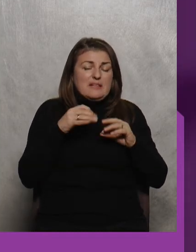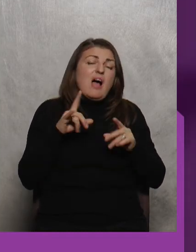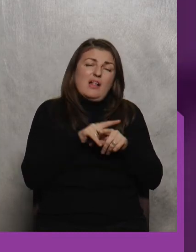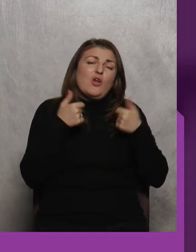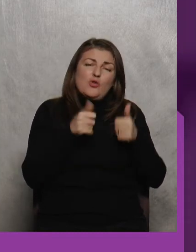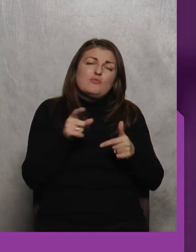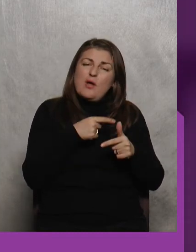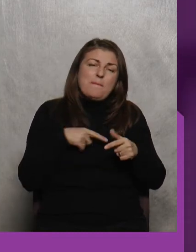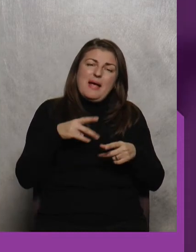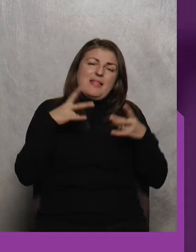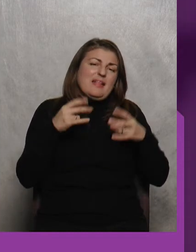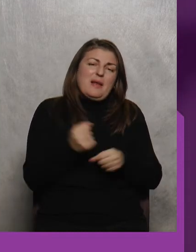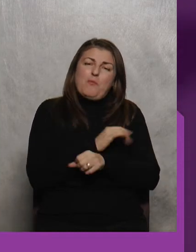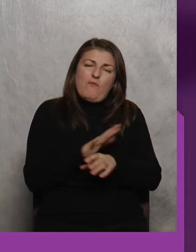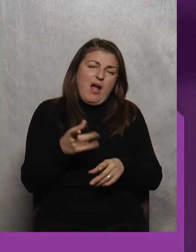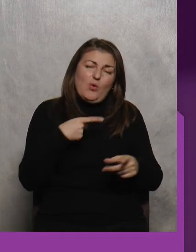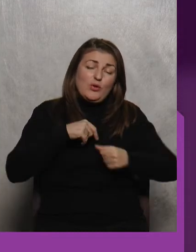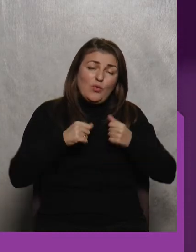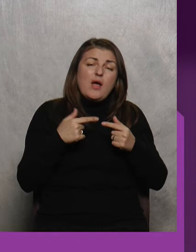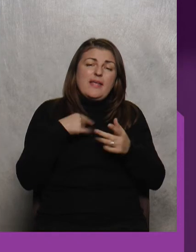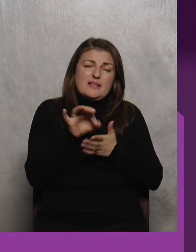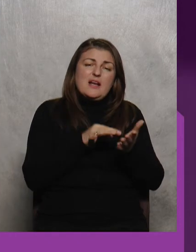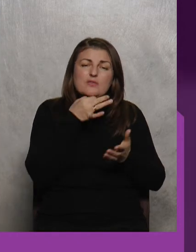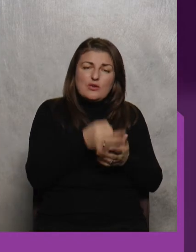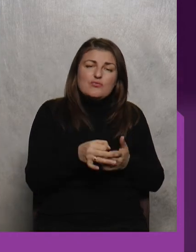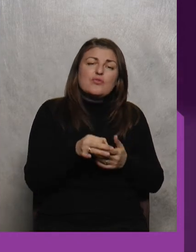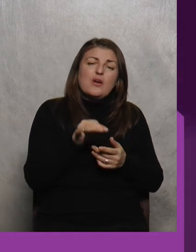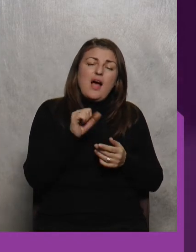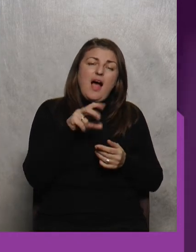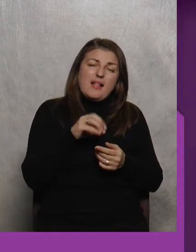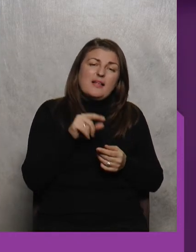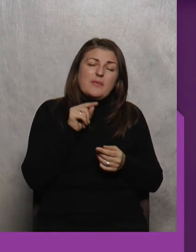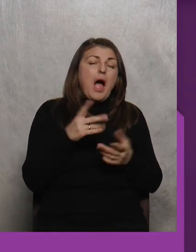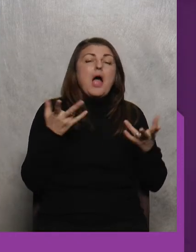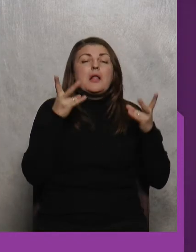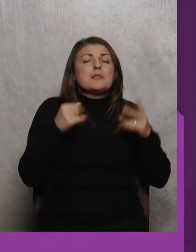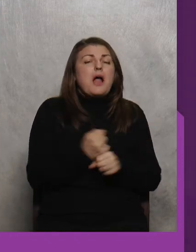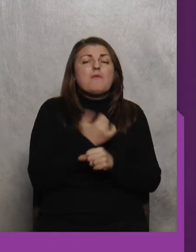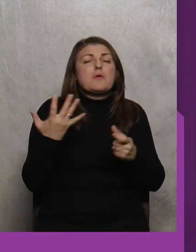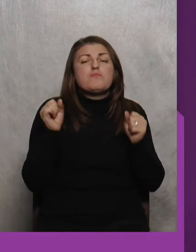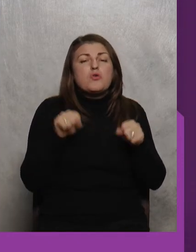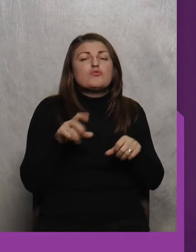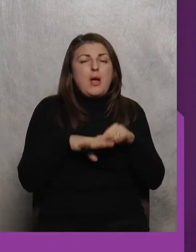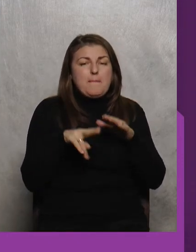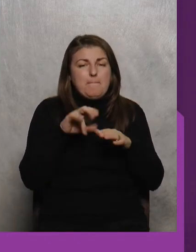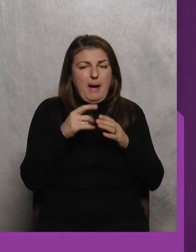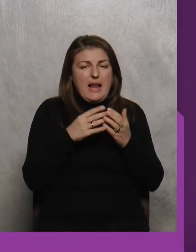що ми не травмували один одного, я зразу скажу. Але тут а вже... які травми, можливо,